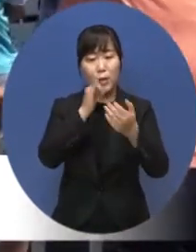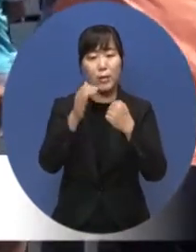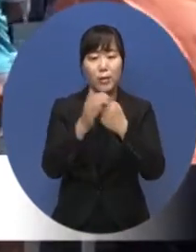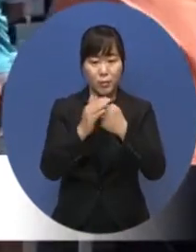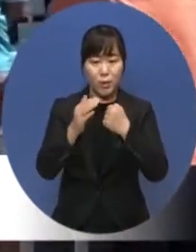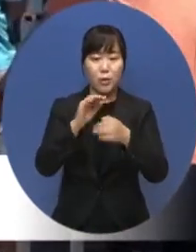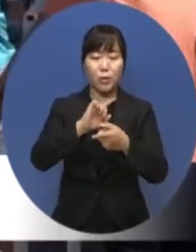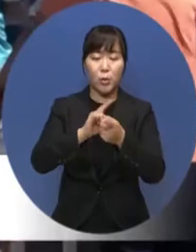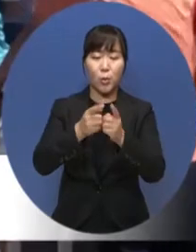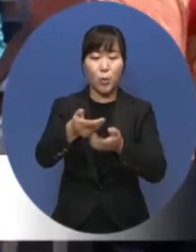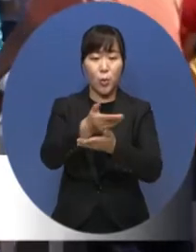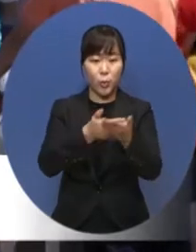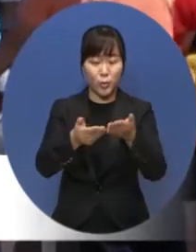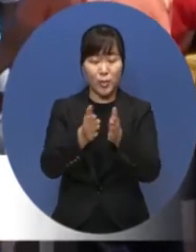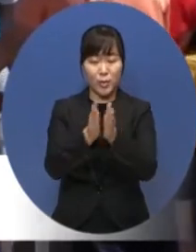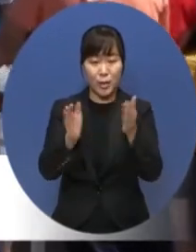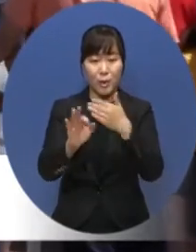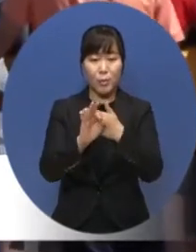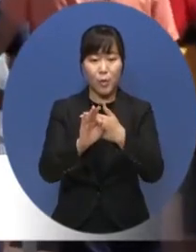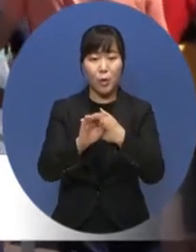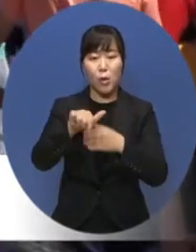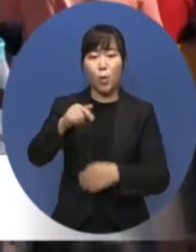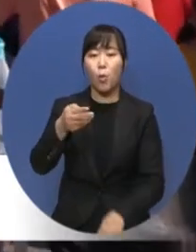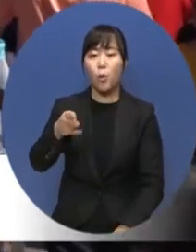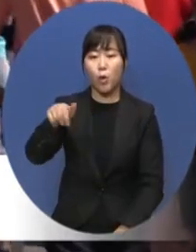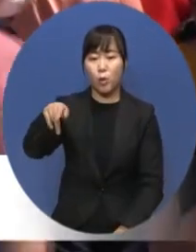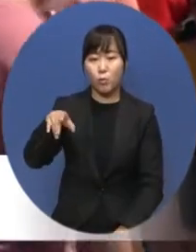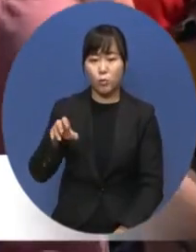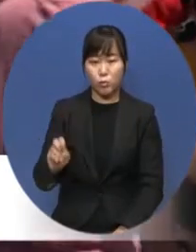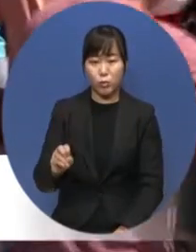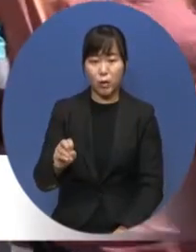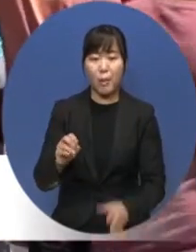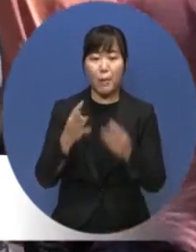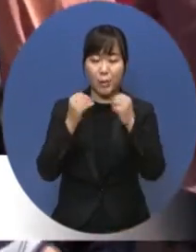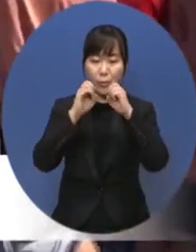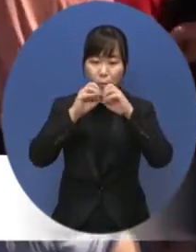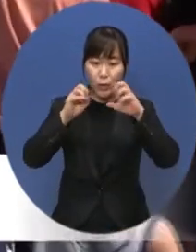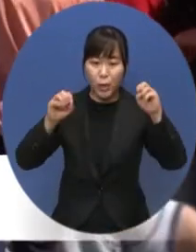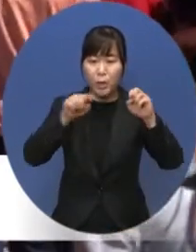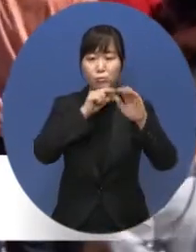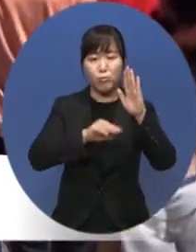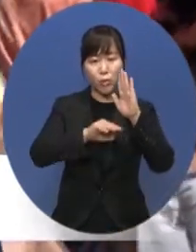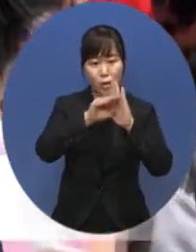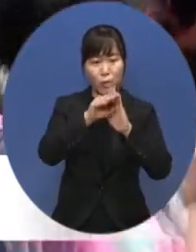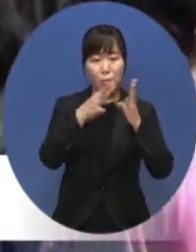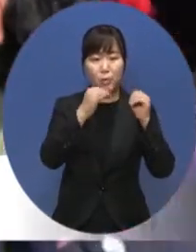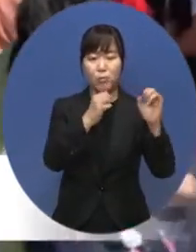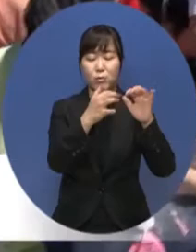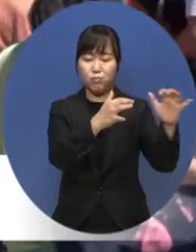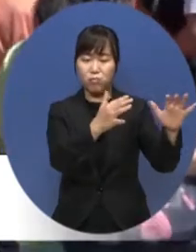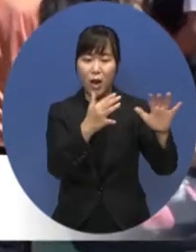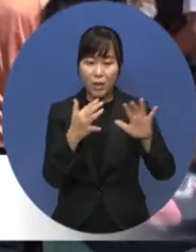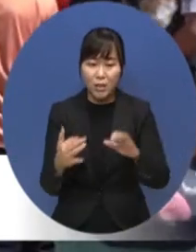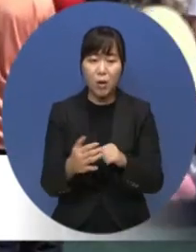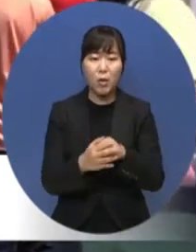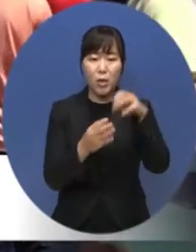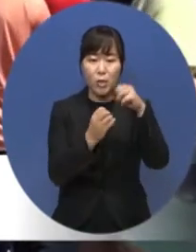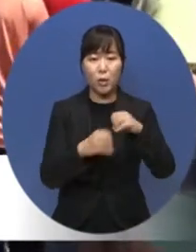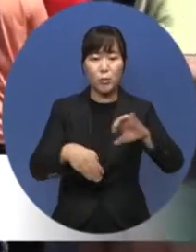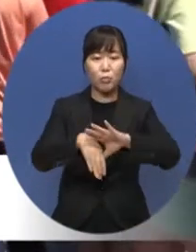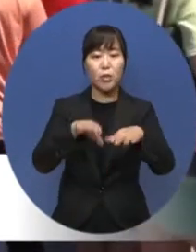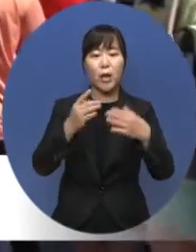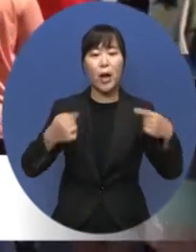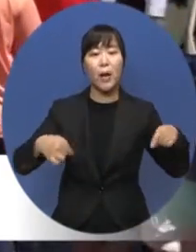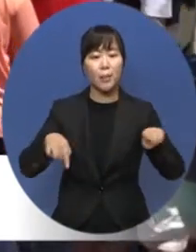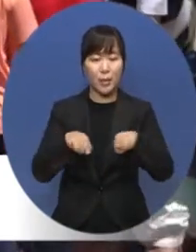간의 교류가 시작되면 고려궁이 북한에서 널리 알려지고 북한에서 많은 분들이 오셔서 우리 전통 문화를